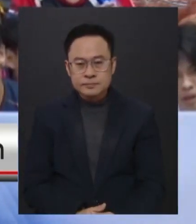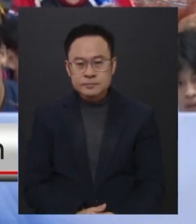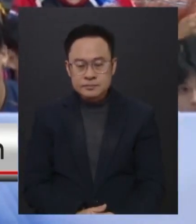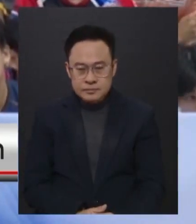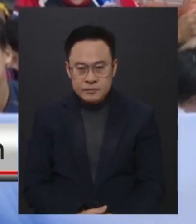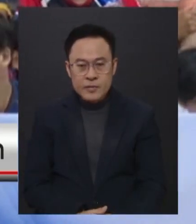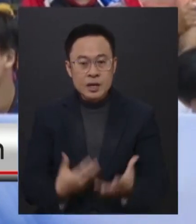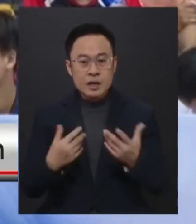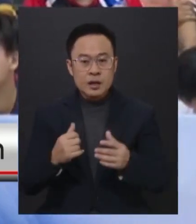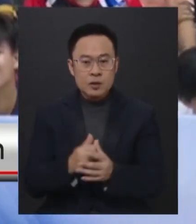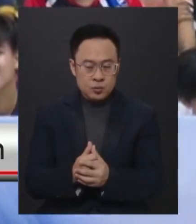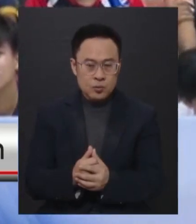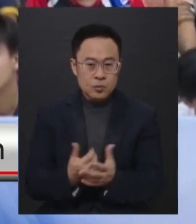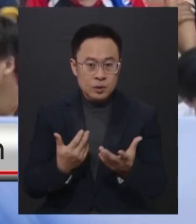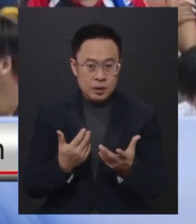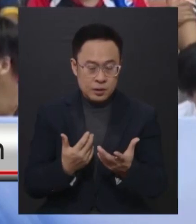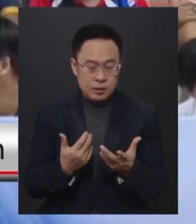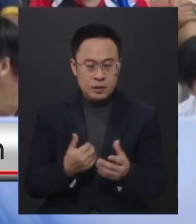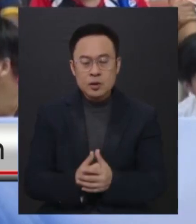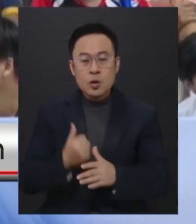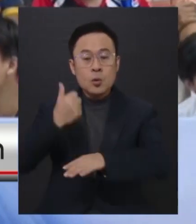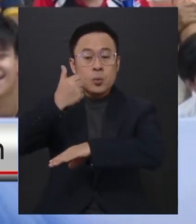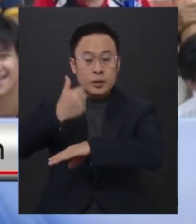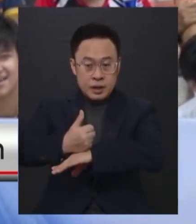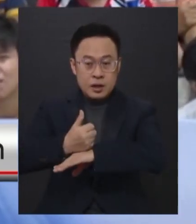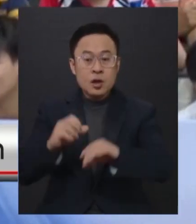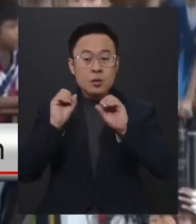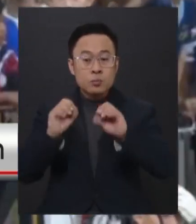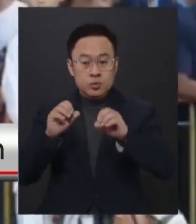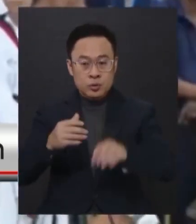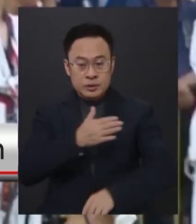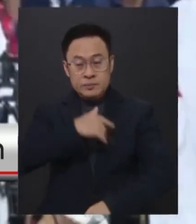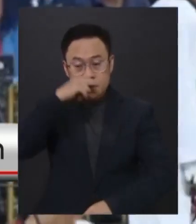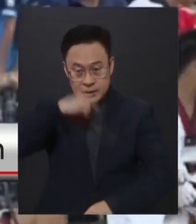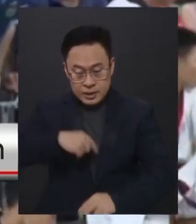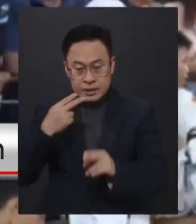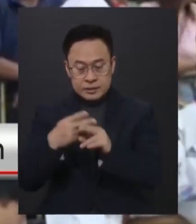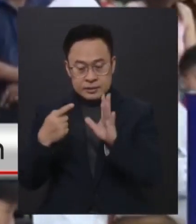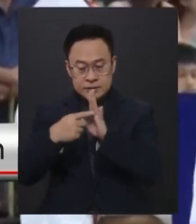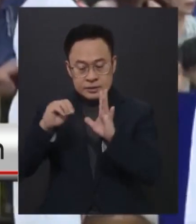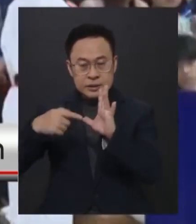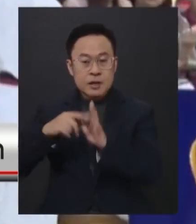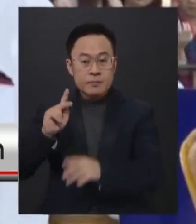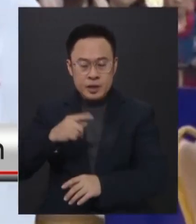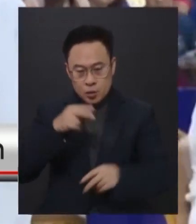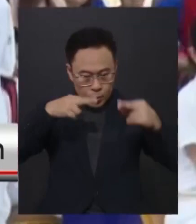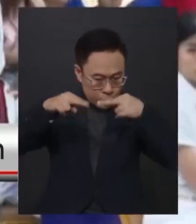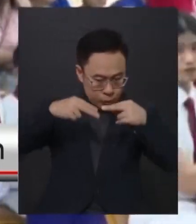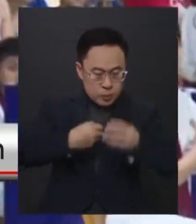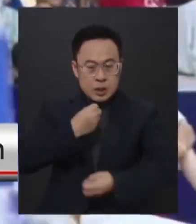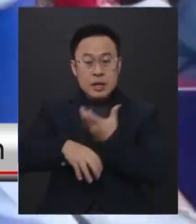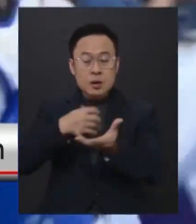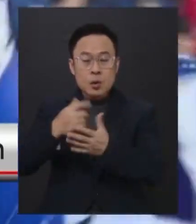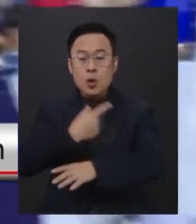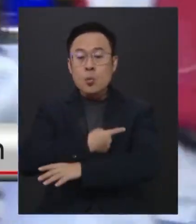ด้านของโค้ชแม็กค่ะร้อยตำรวจเอกชัชวาลขาวละออค่ะผู้ฝึกสอนทีมชาติไทยก็ได้มีการกล่าวนะคะว่าการแข่งขันในวันแรกเนี่ยก็เ